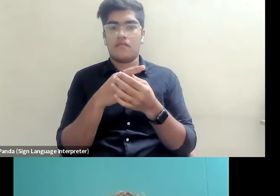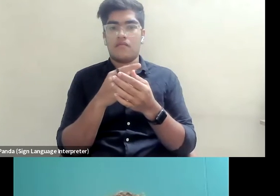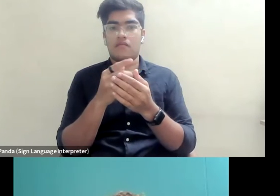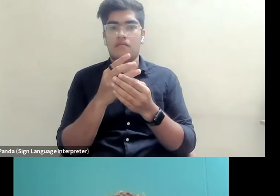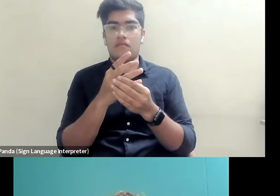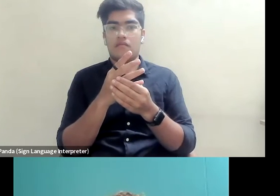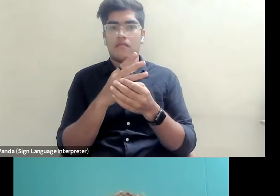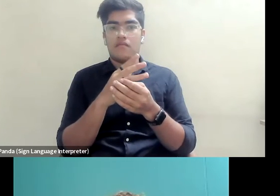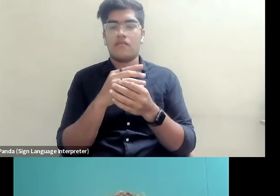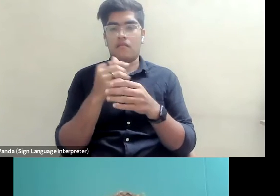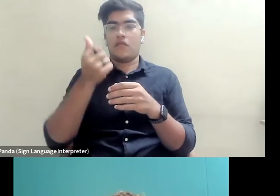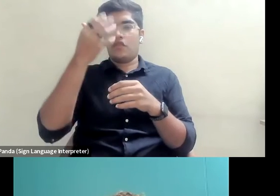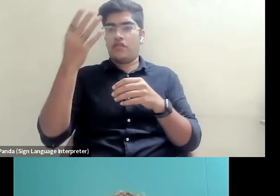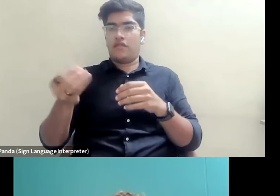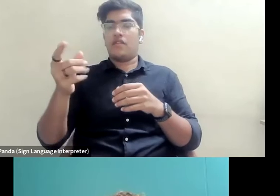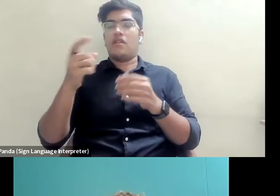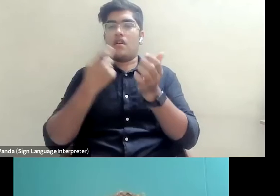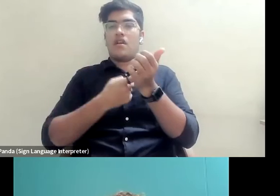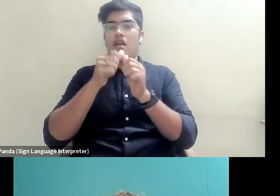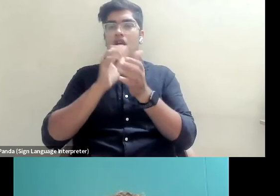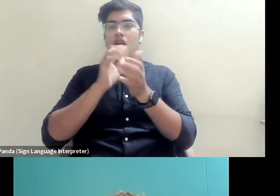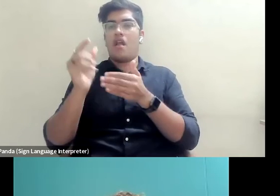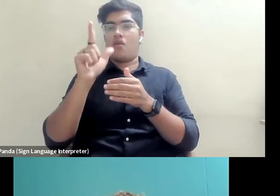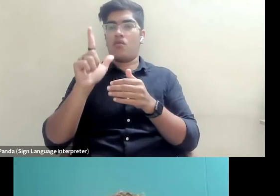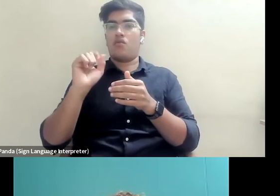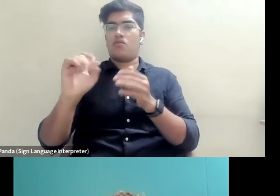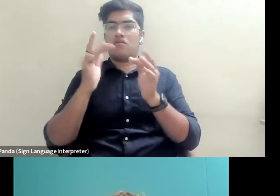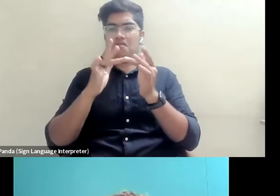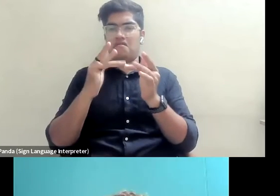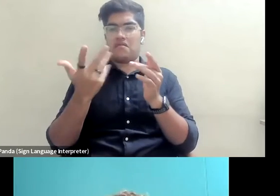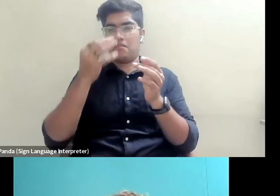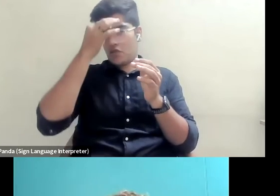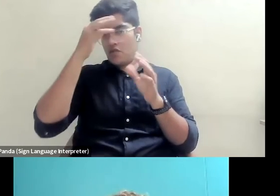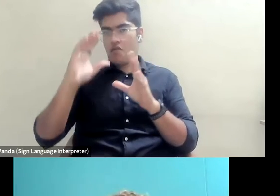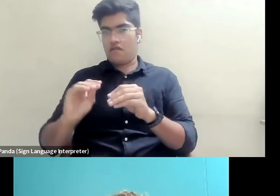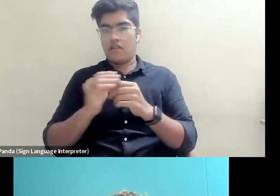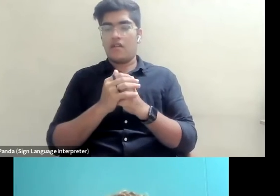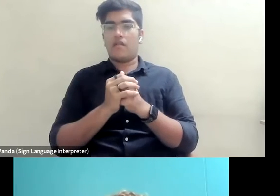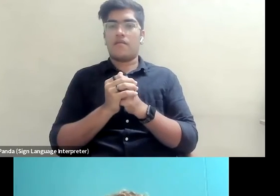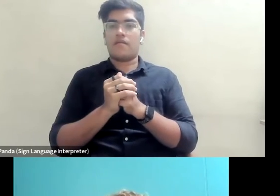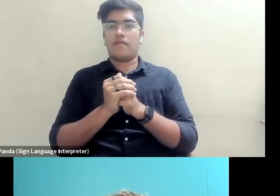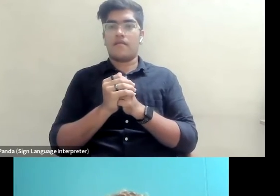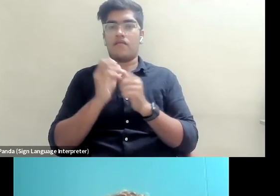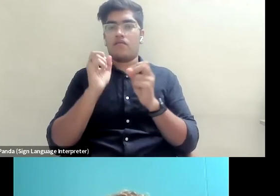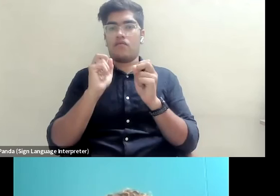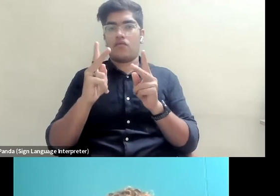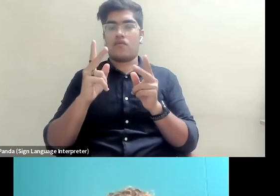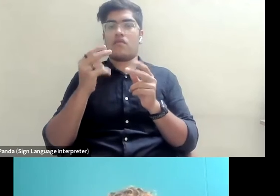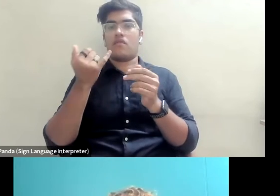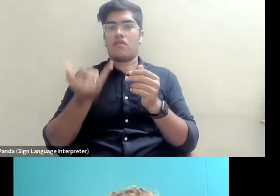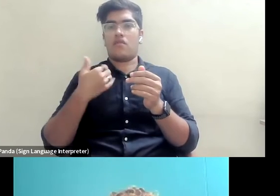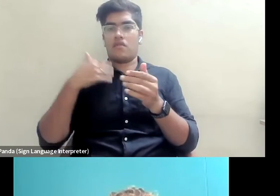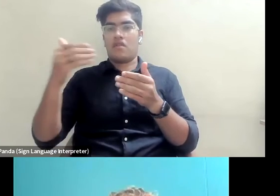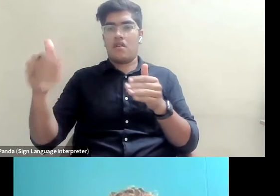Hello, good evening. I think Rahul's video has been turned off. So can I invite